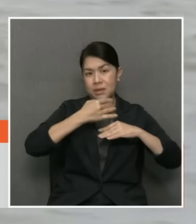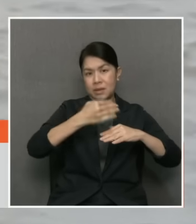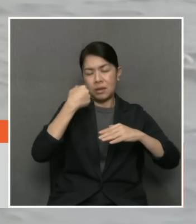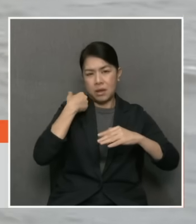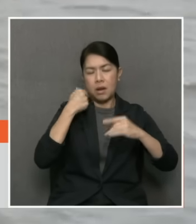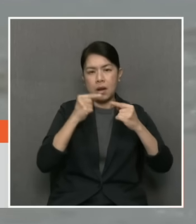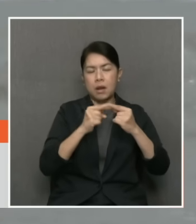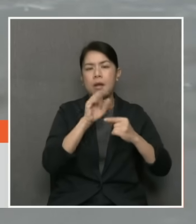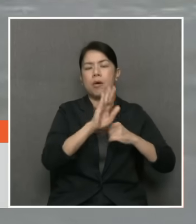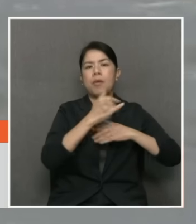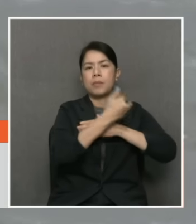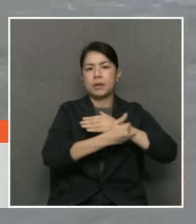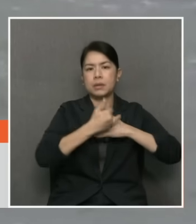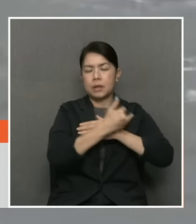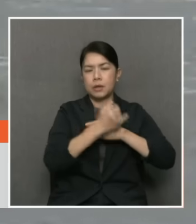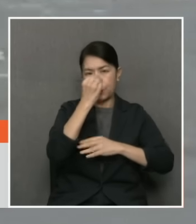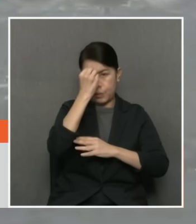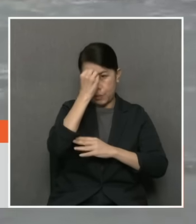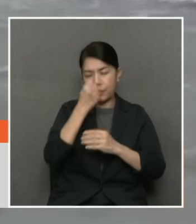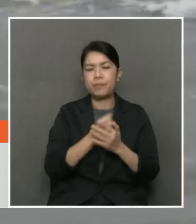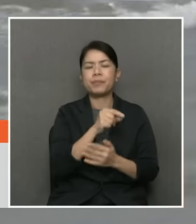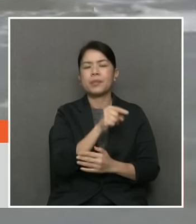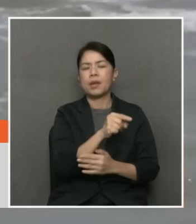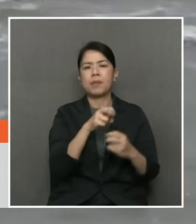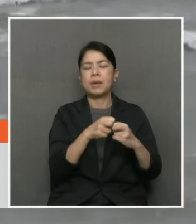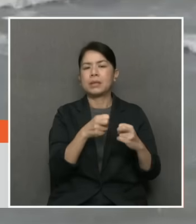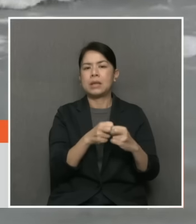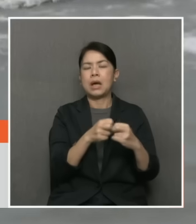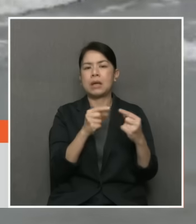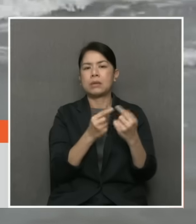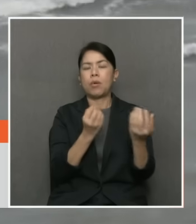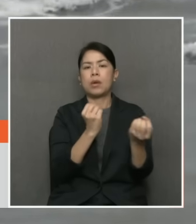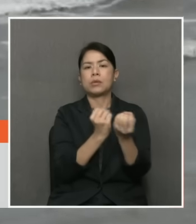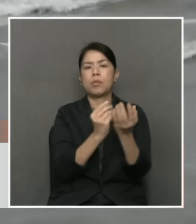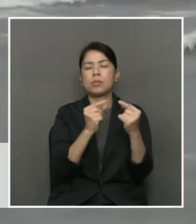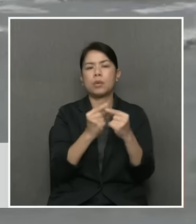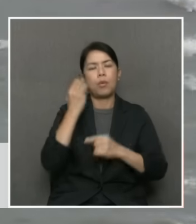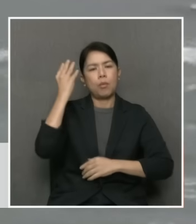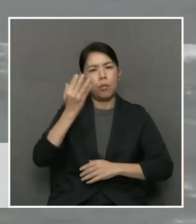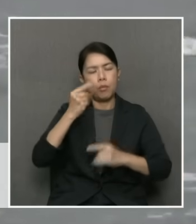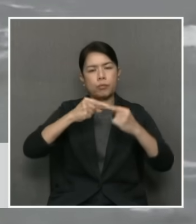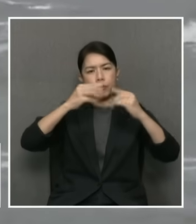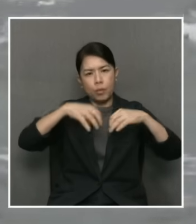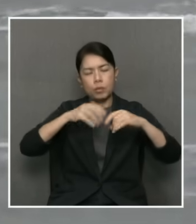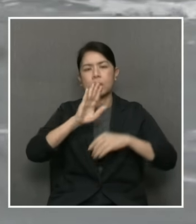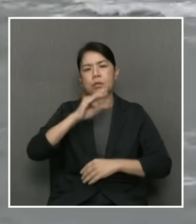ไปโดยพายุนี้ไม่มีผลกระทบต่อลักษณะอากาศของประเทศไทยค่ะค่ะ